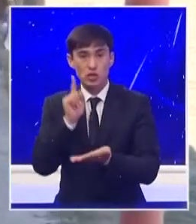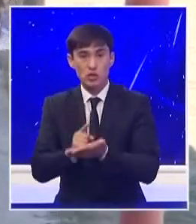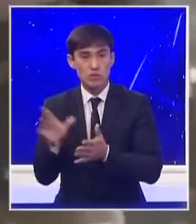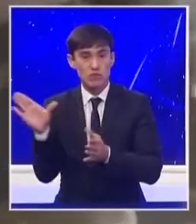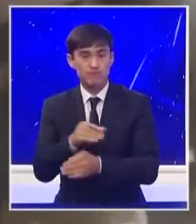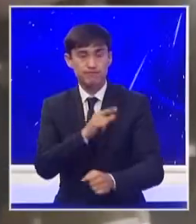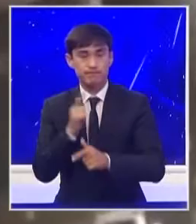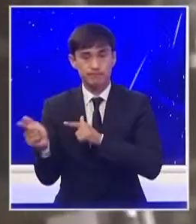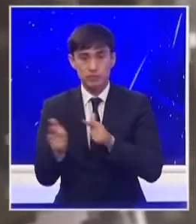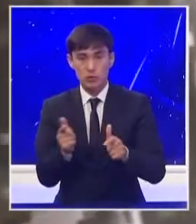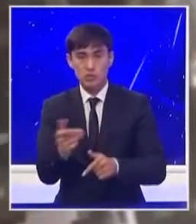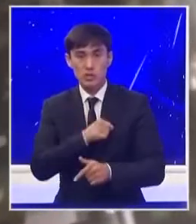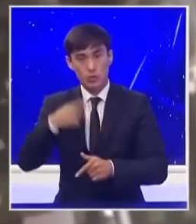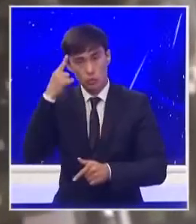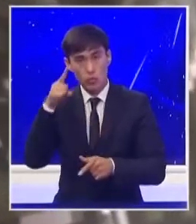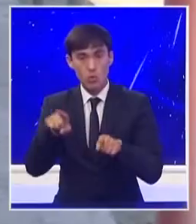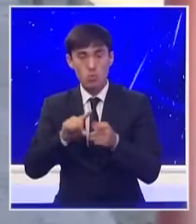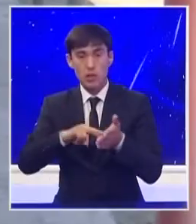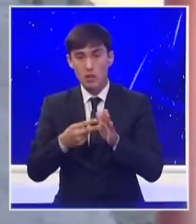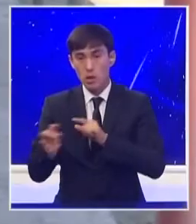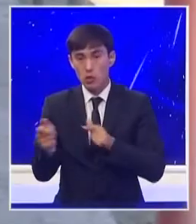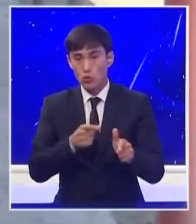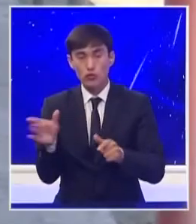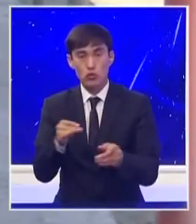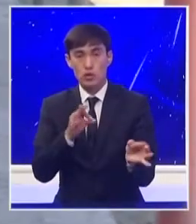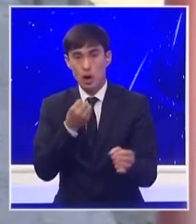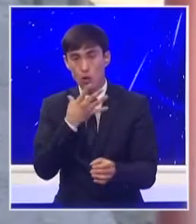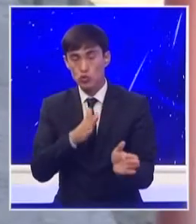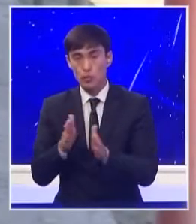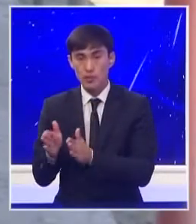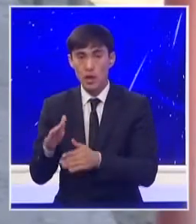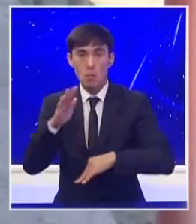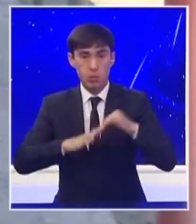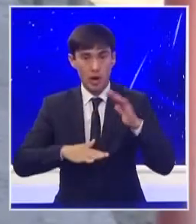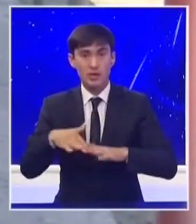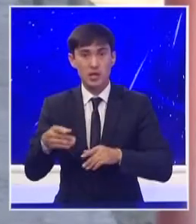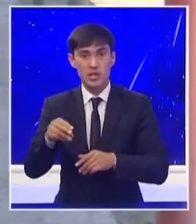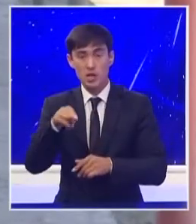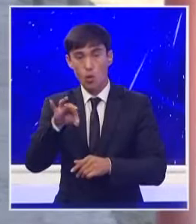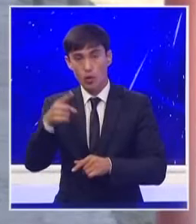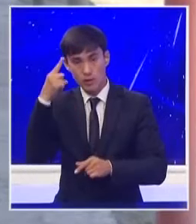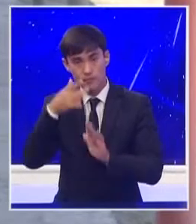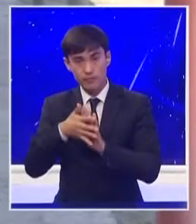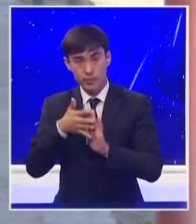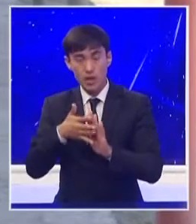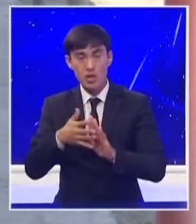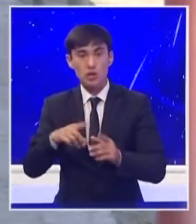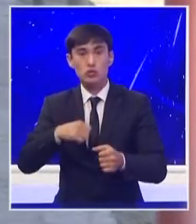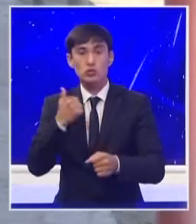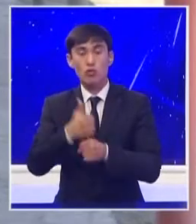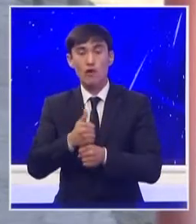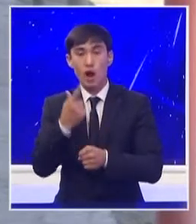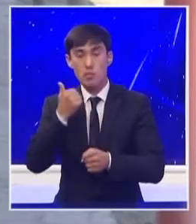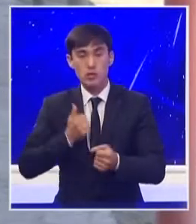во всеоружии. Я сам так думаю. В плане подготовки все идет хорошо. И практика, и теория. По сути, это снова армейская